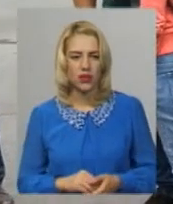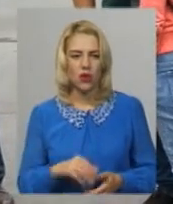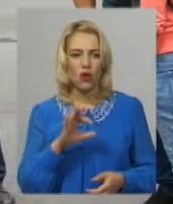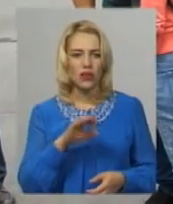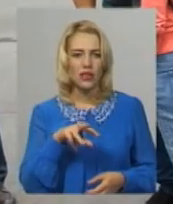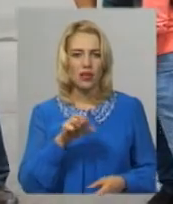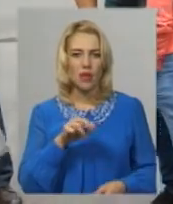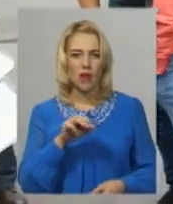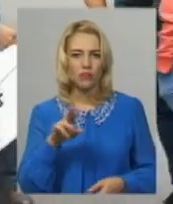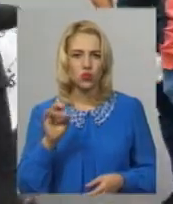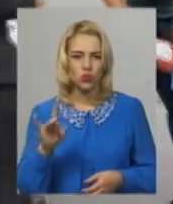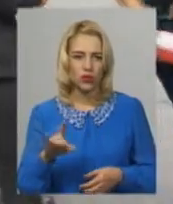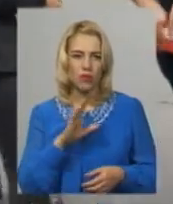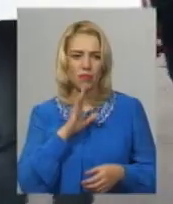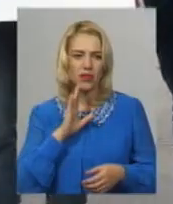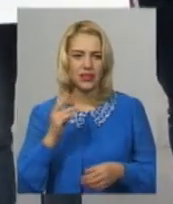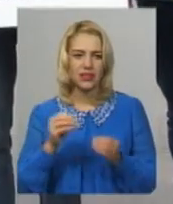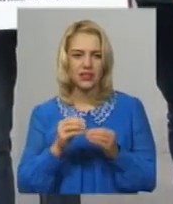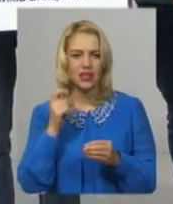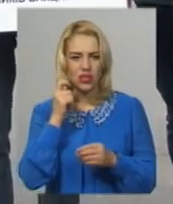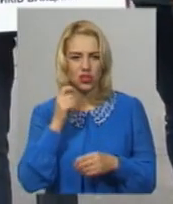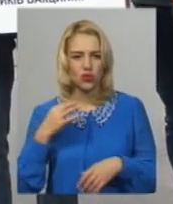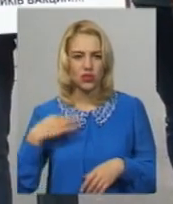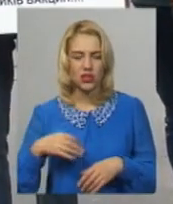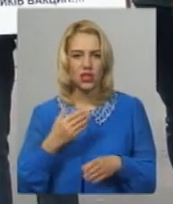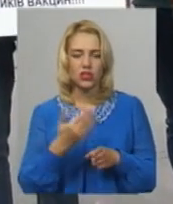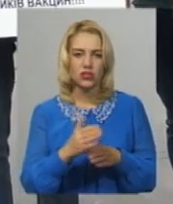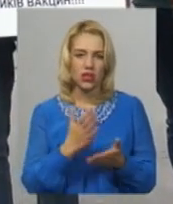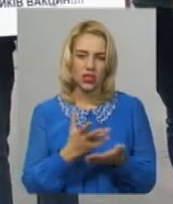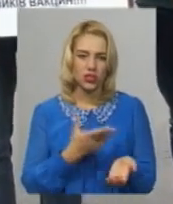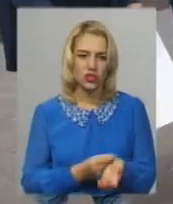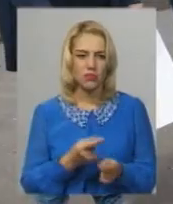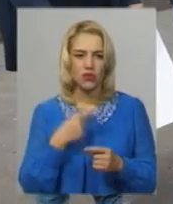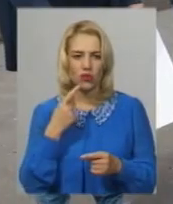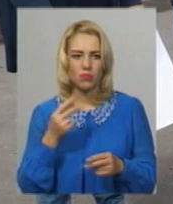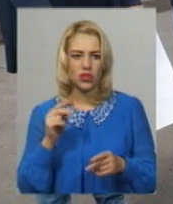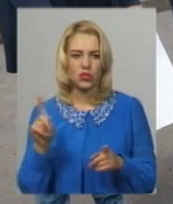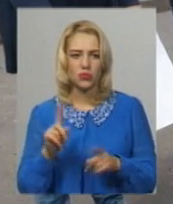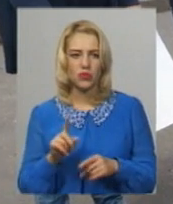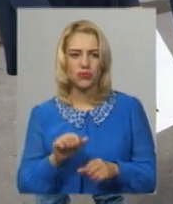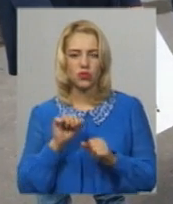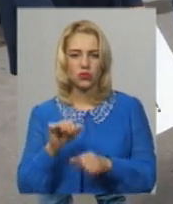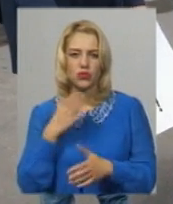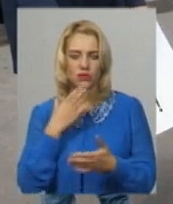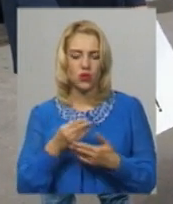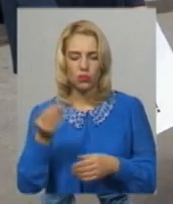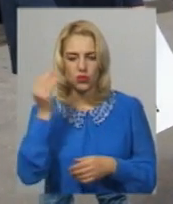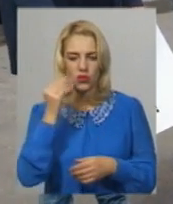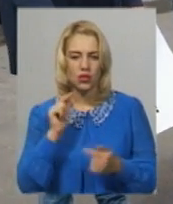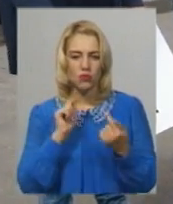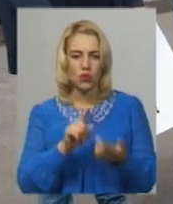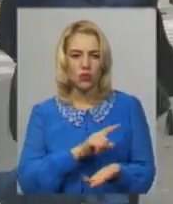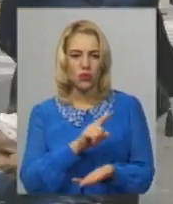Оксана Мамчур – мати 10-річного сина. Каже, він частково щеплений. Додає, прийшла на мітинг, аби відстояти свою позицію проти